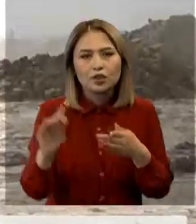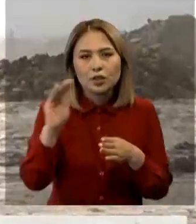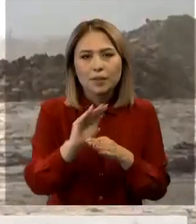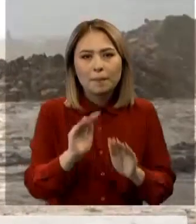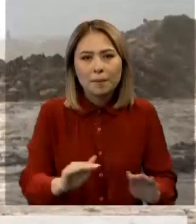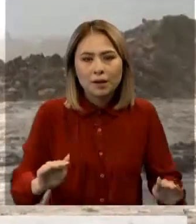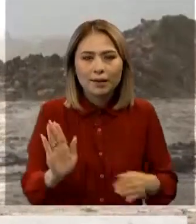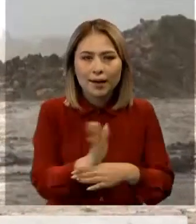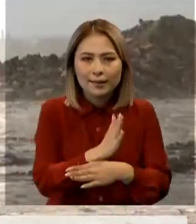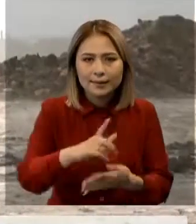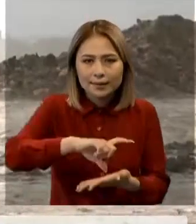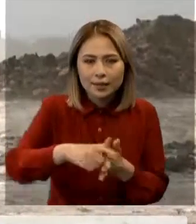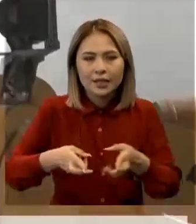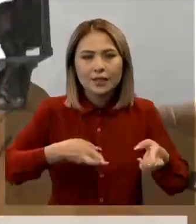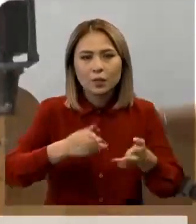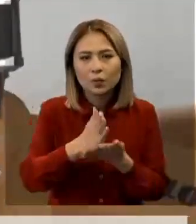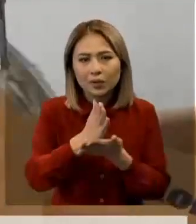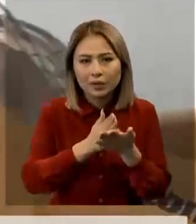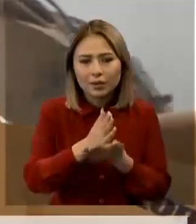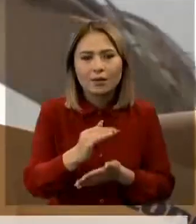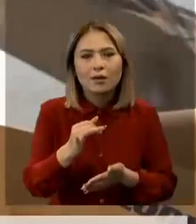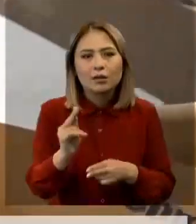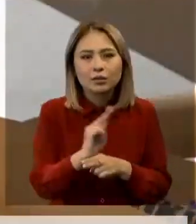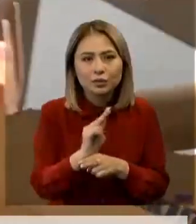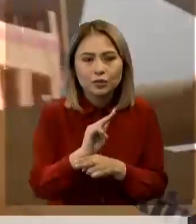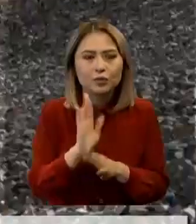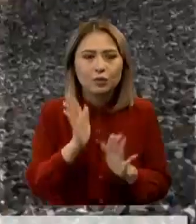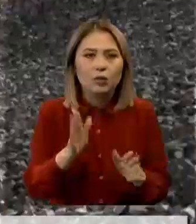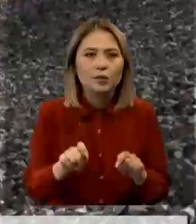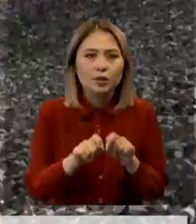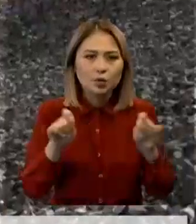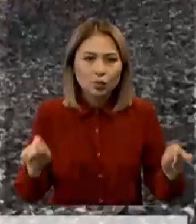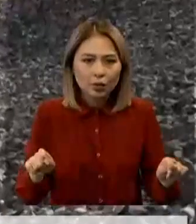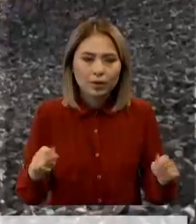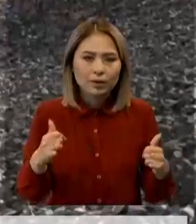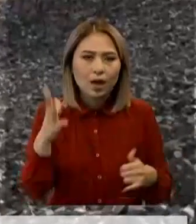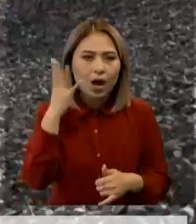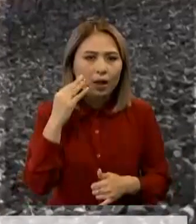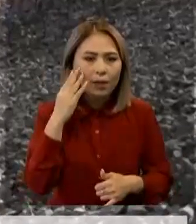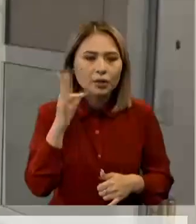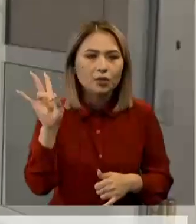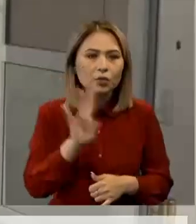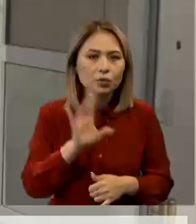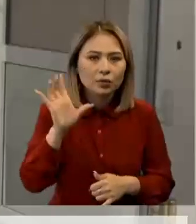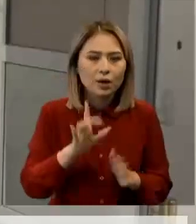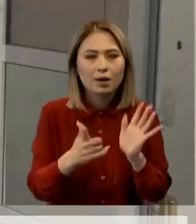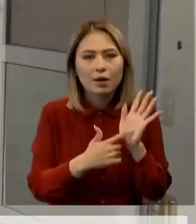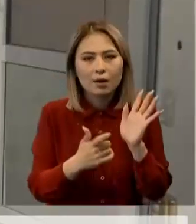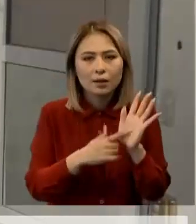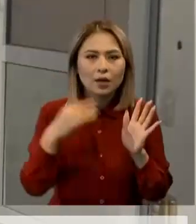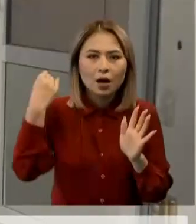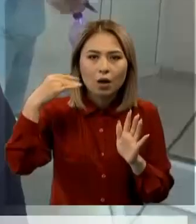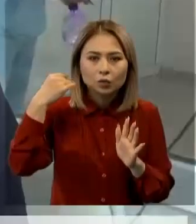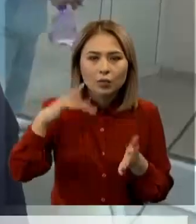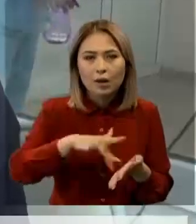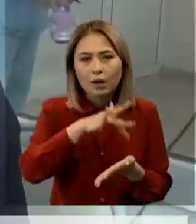балалар бөлімшесі, хирургия, терапиялық бөлімшелер болады деп жоспарланған. Мамандар Алматы, Нұр-Сұлтан, Қарағанды, Ақтөбе қалаларынан